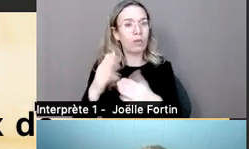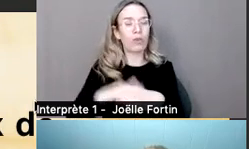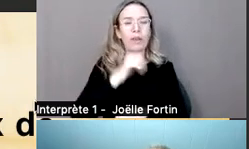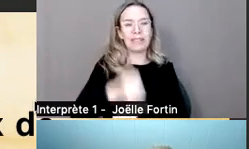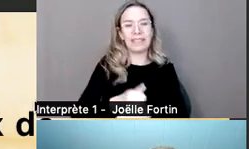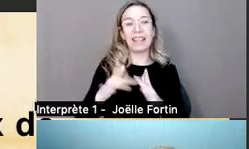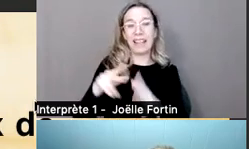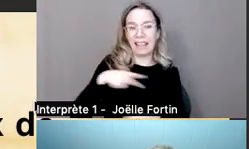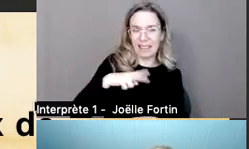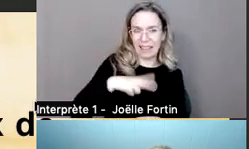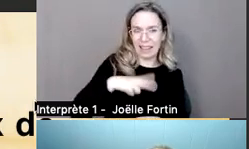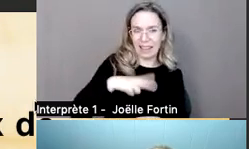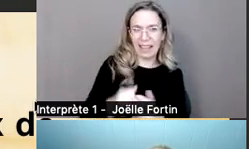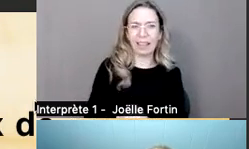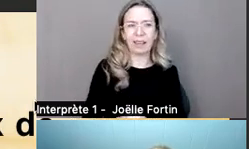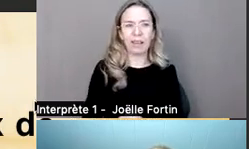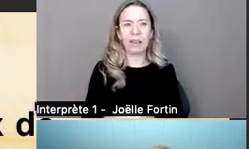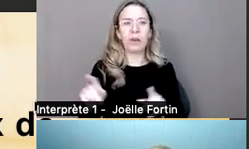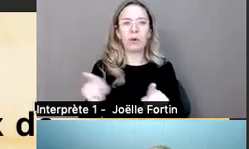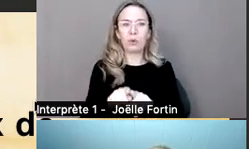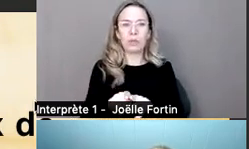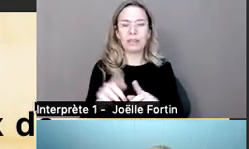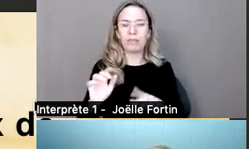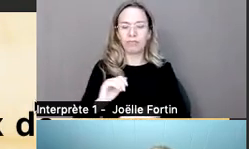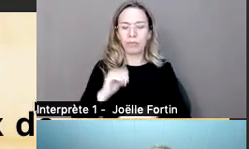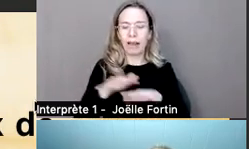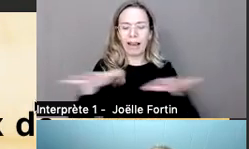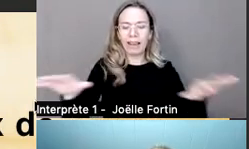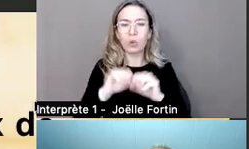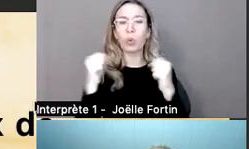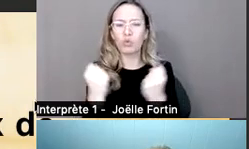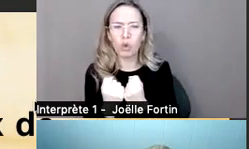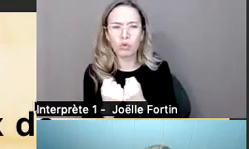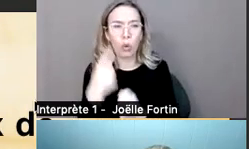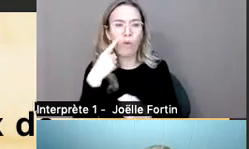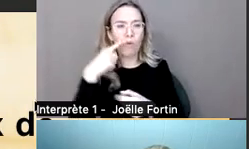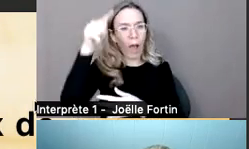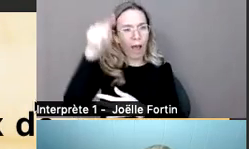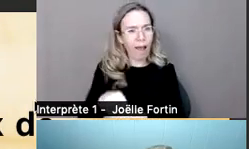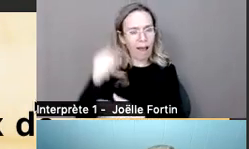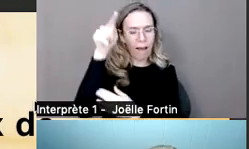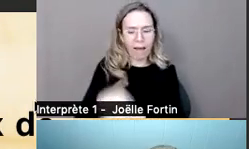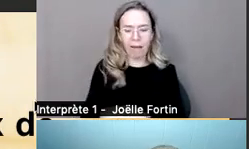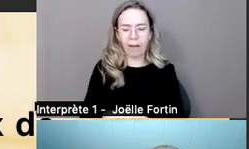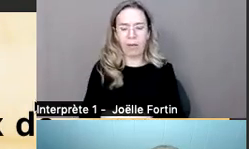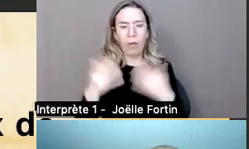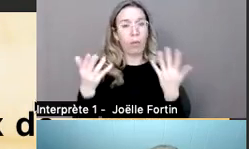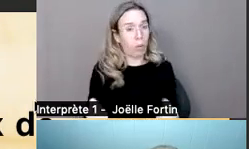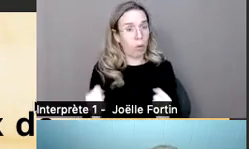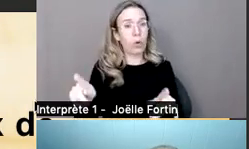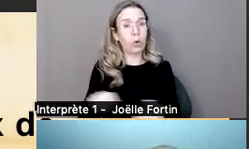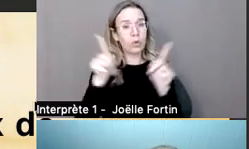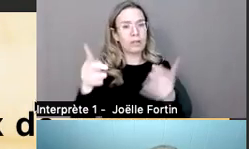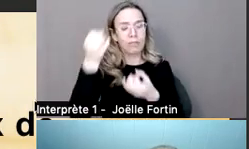web et les sites de réseaux sociaux. Comme vous pouvez le constater, vous pouvez vous rendre là. Il y a aussi des